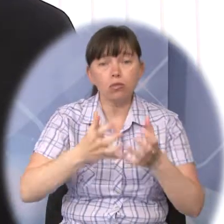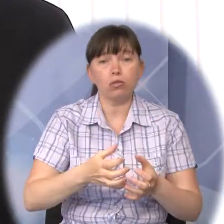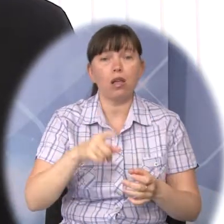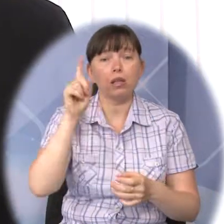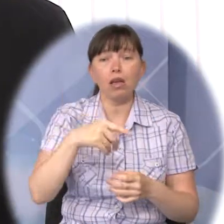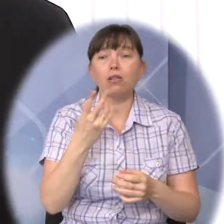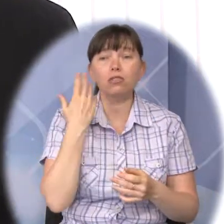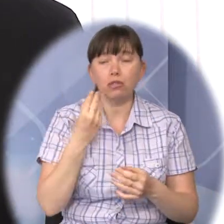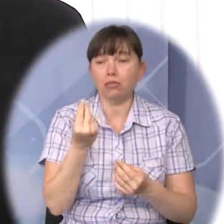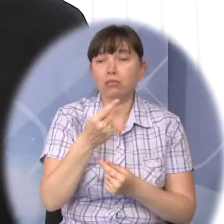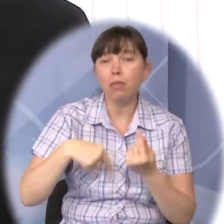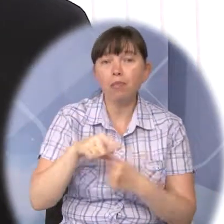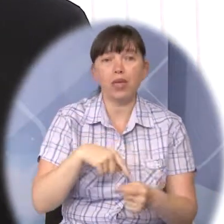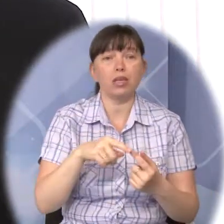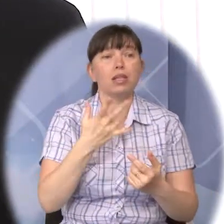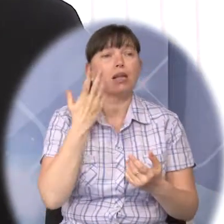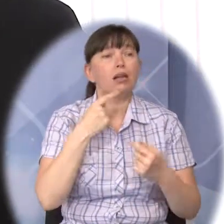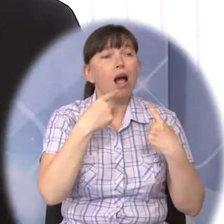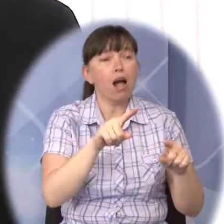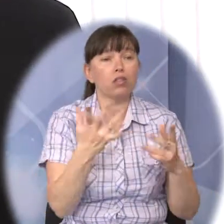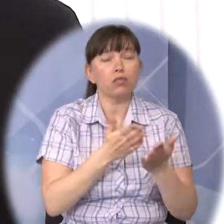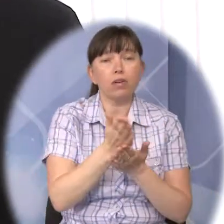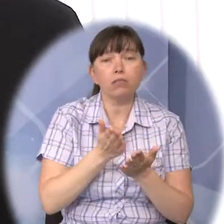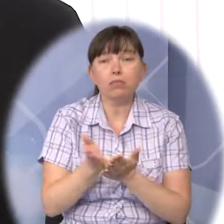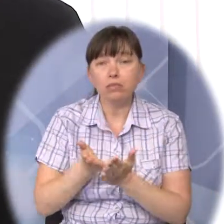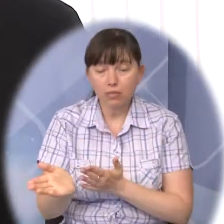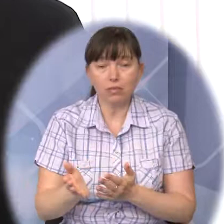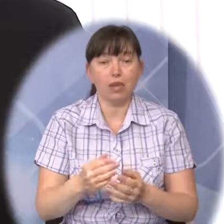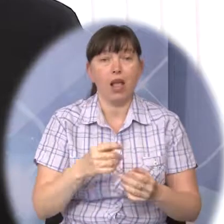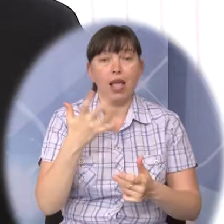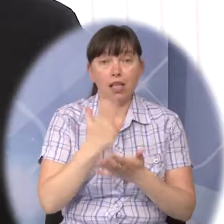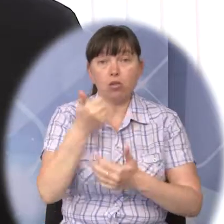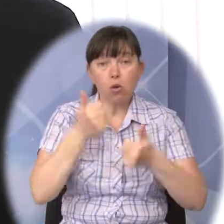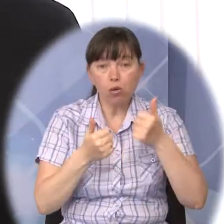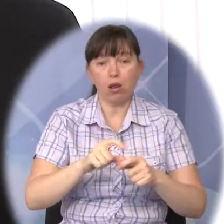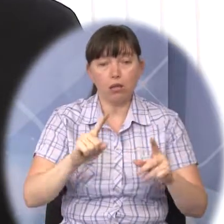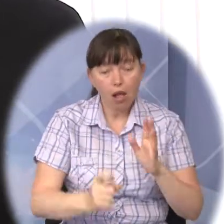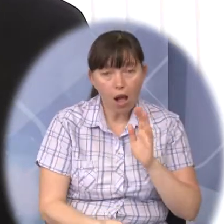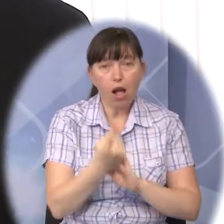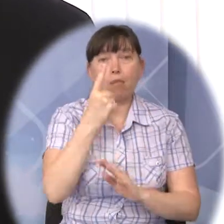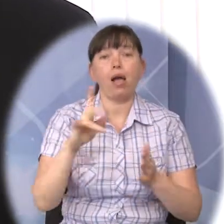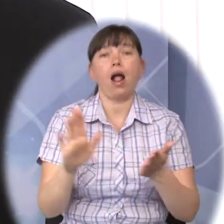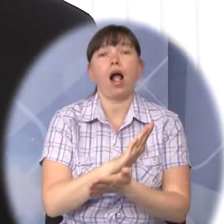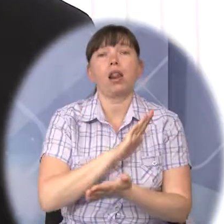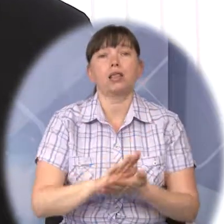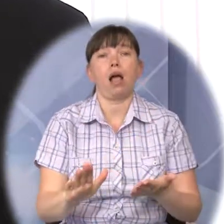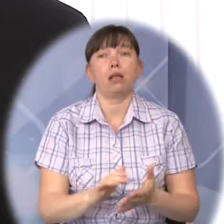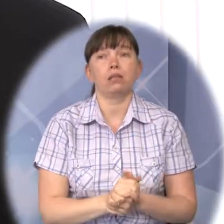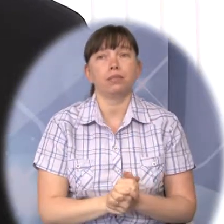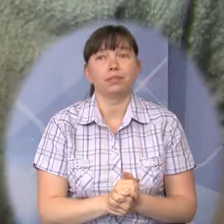din domeniul comercial, când este o concurență, se dezvoltă, se naște calitate. Și asta și ne-am